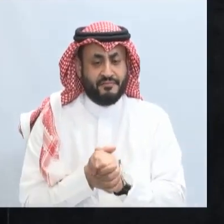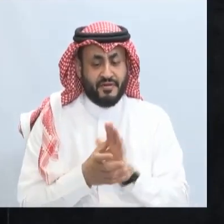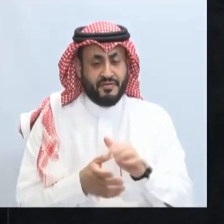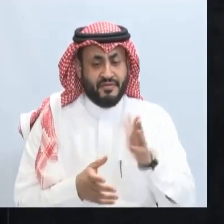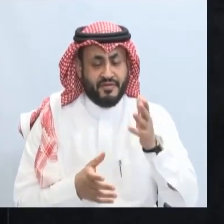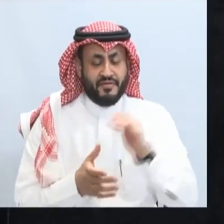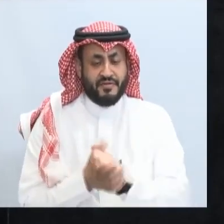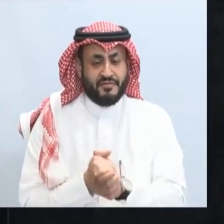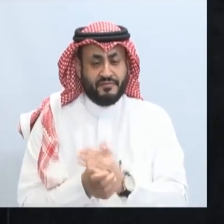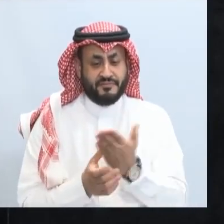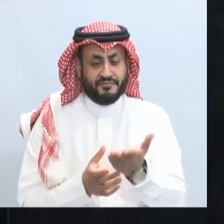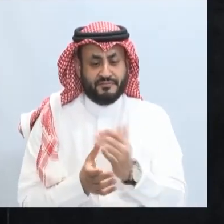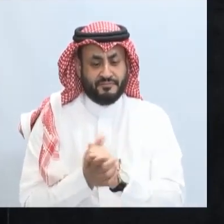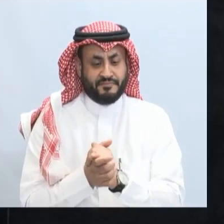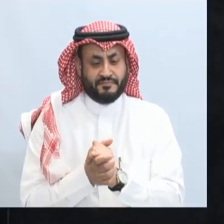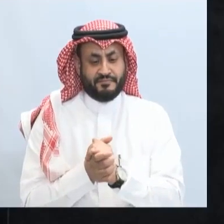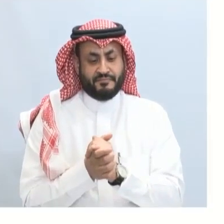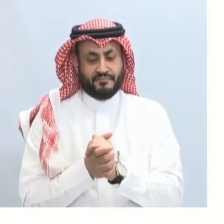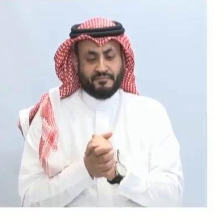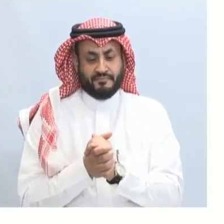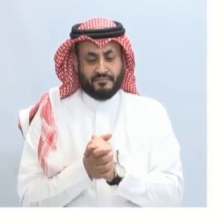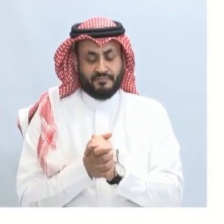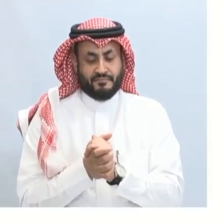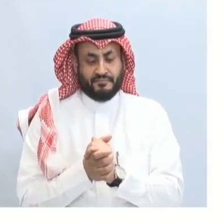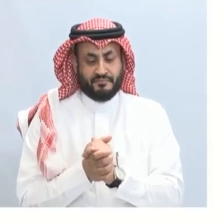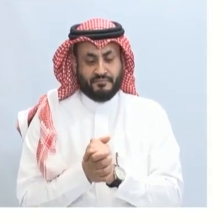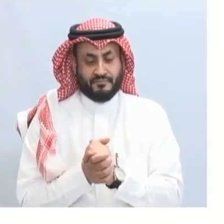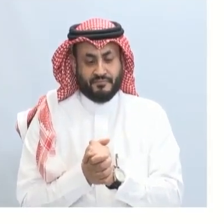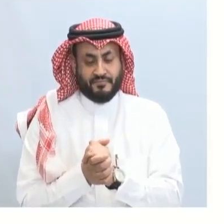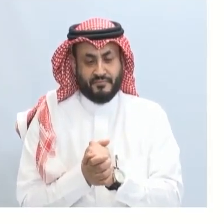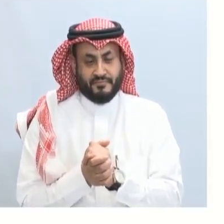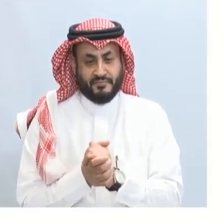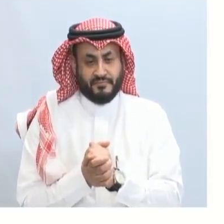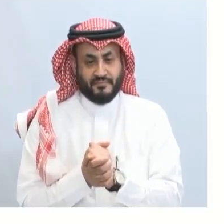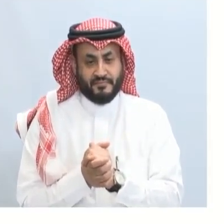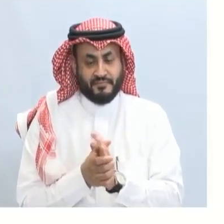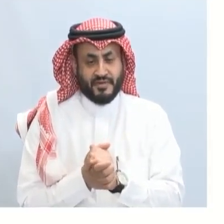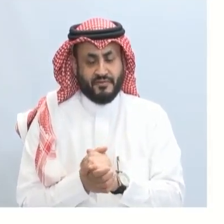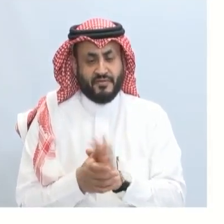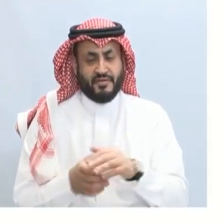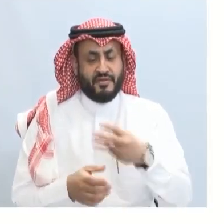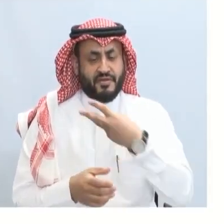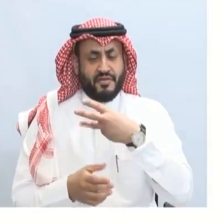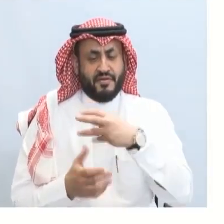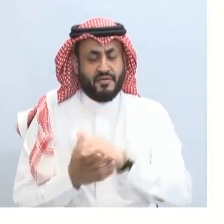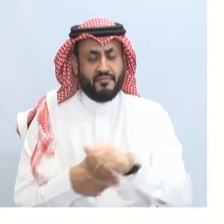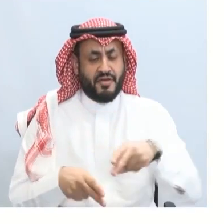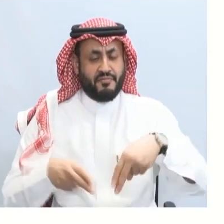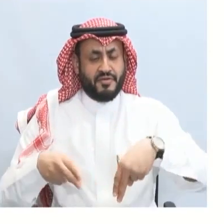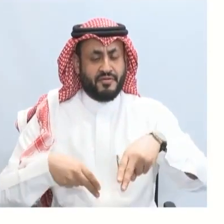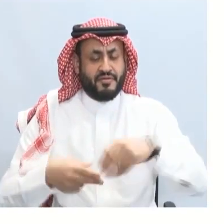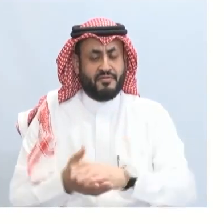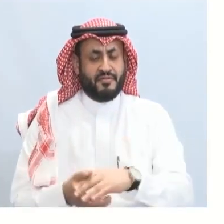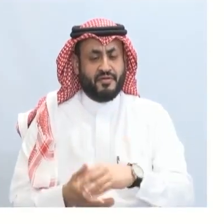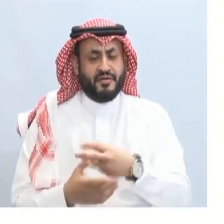جديد بسم الله فلنبدا الصف والمرحله التعليم الثانوي نظام المسارات